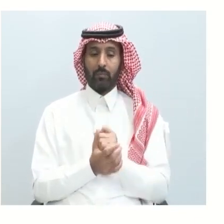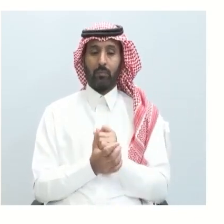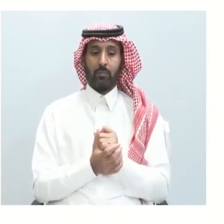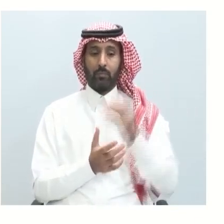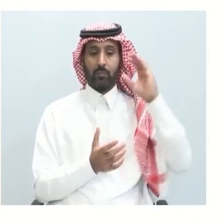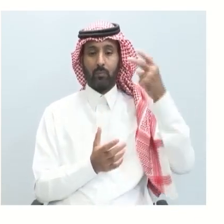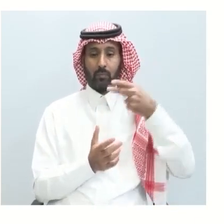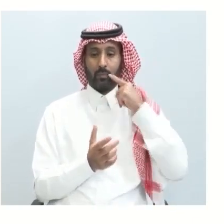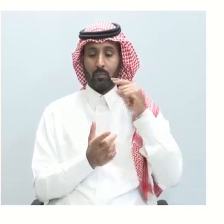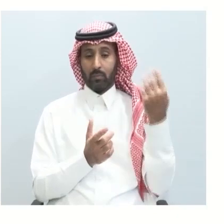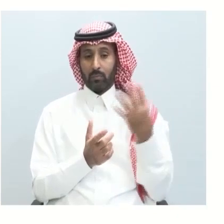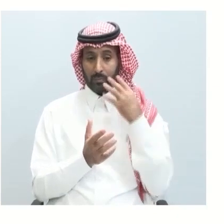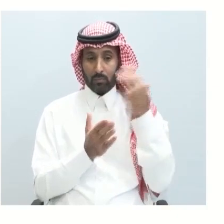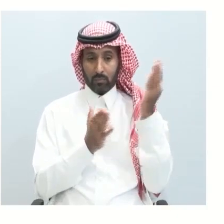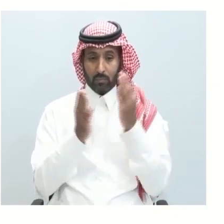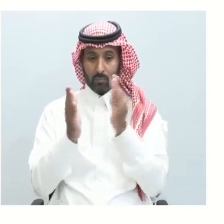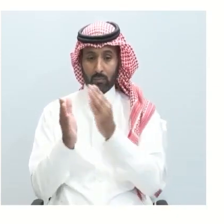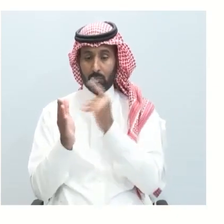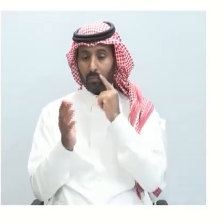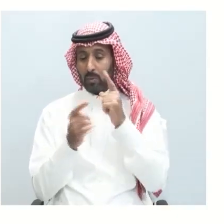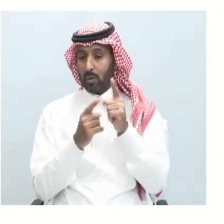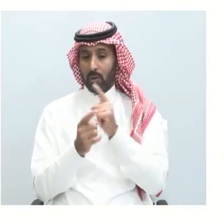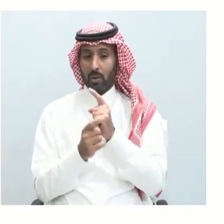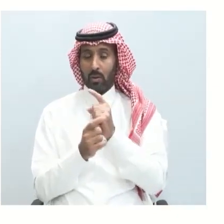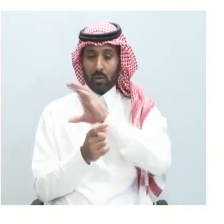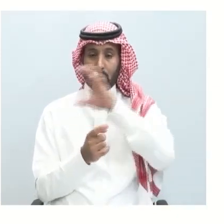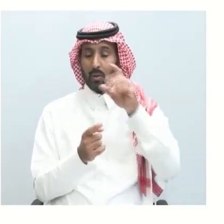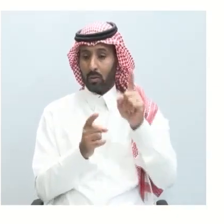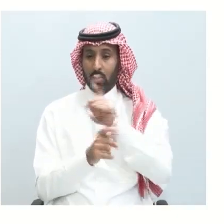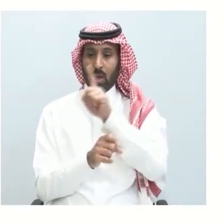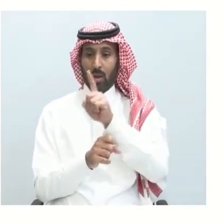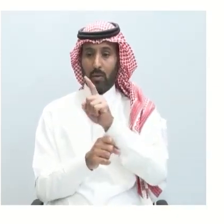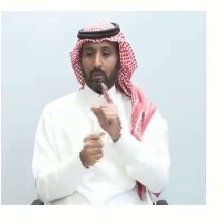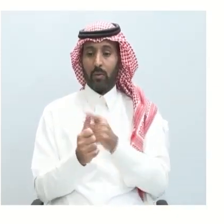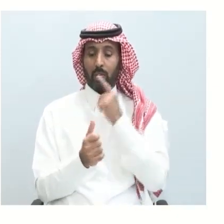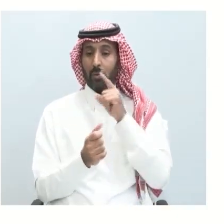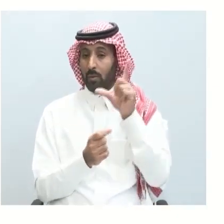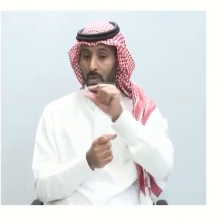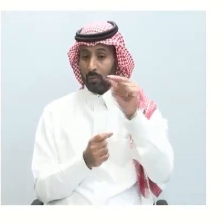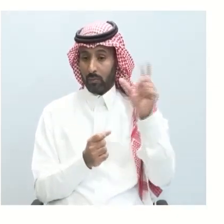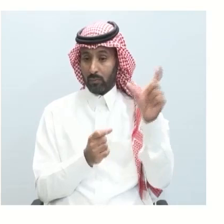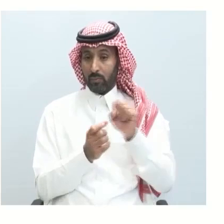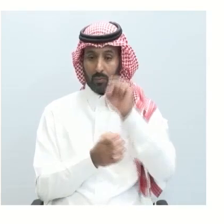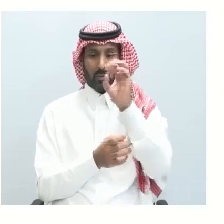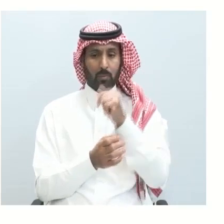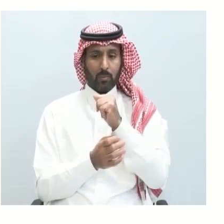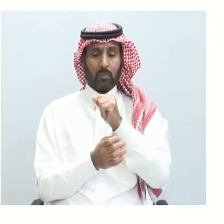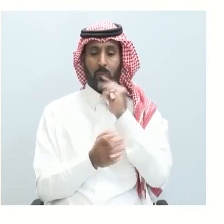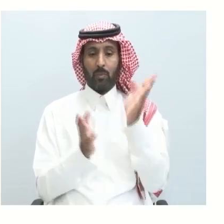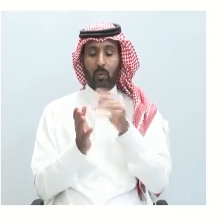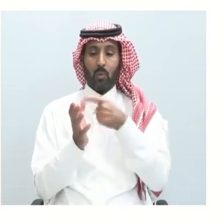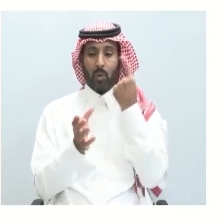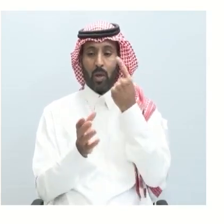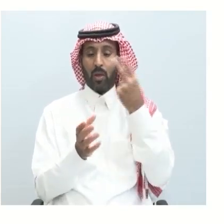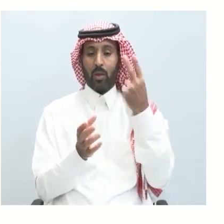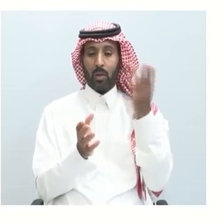حاله فيزيائيه كلها الحاله الفيزيائيه غازيه هل يوجد معاملات في المتفاعلات يوجد معامل